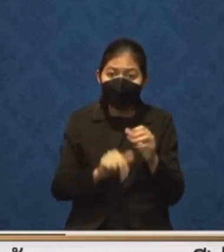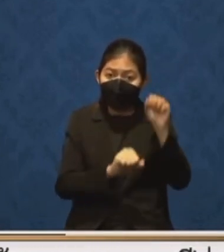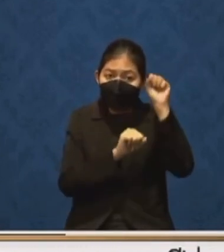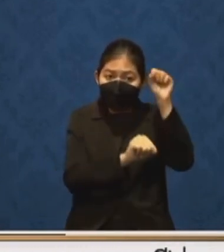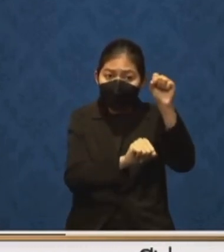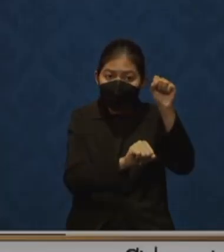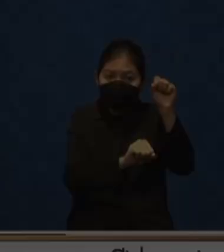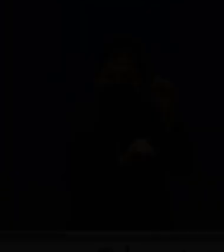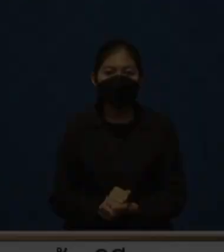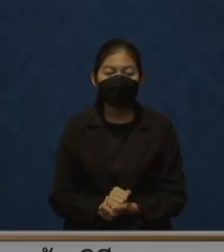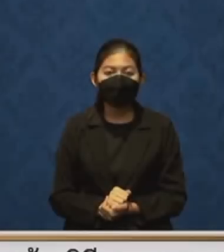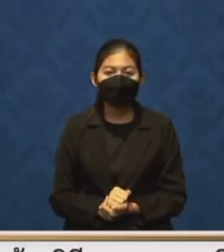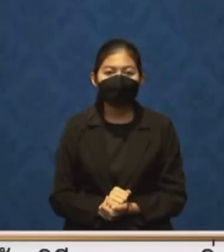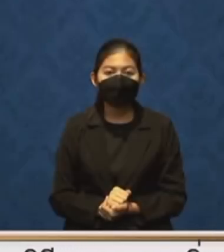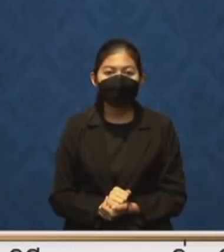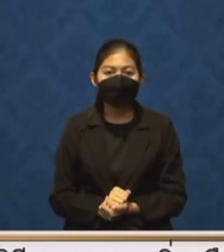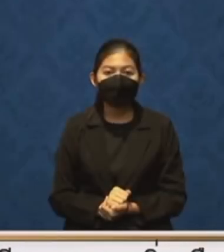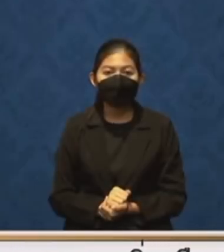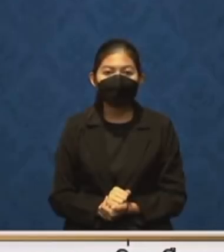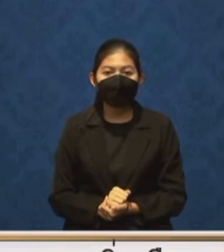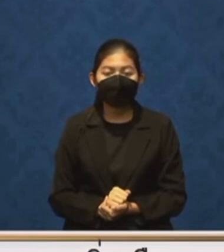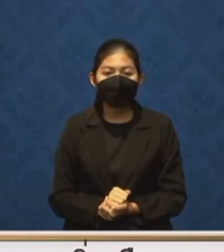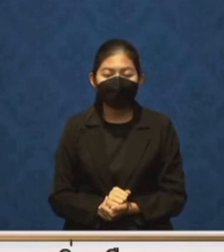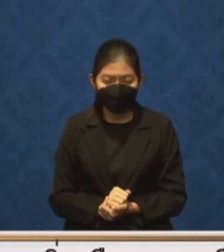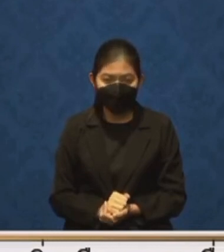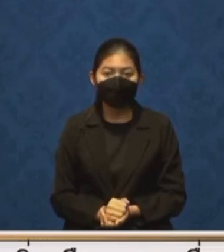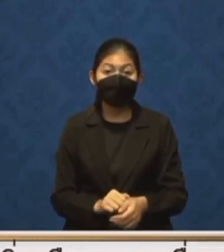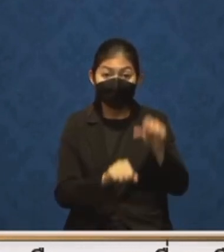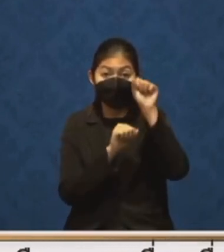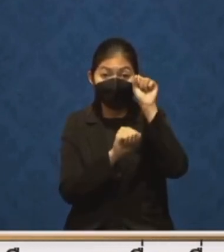ผมขอยากไปทั้งน้ไดมครับคือปกาศของกระทรวสัษุเนี้นะครับ